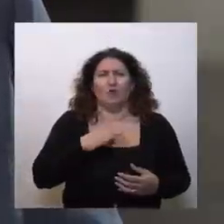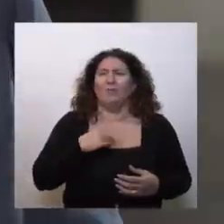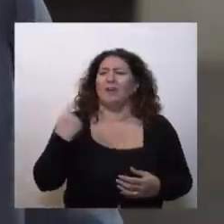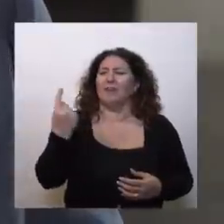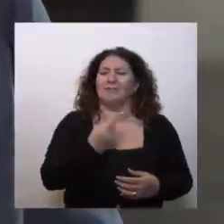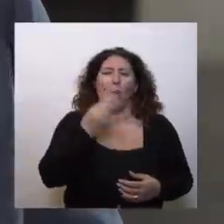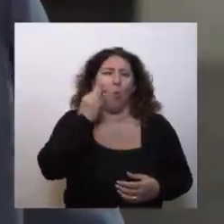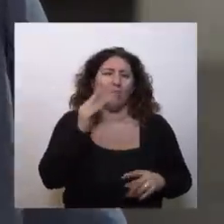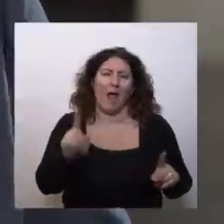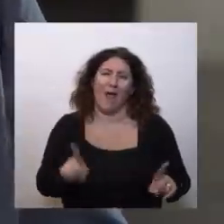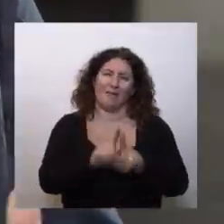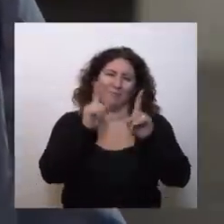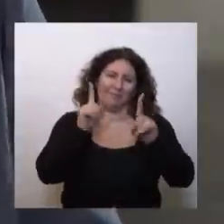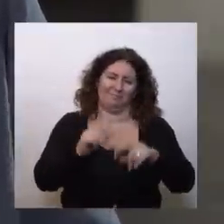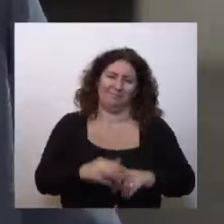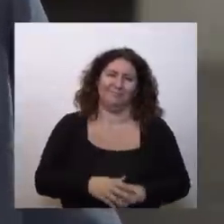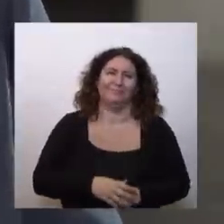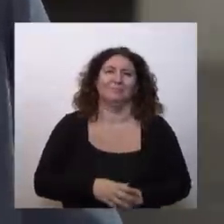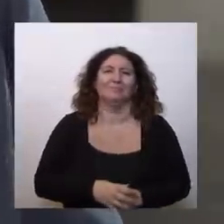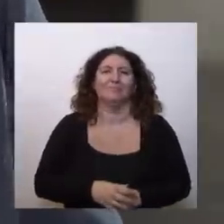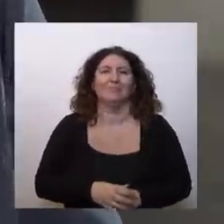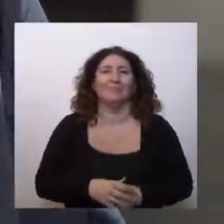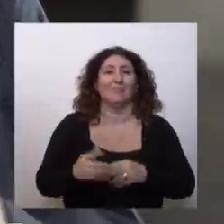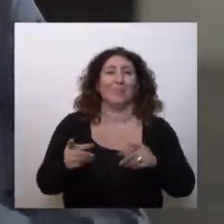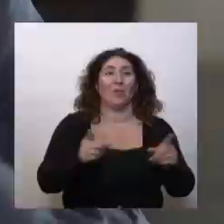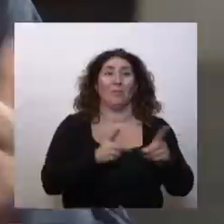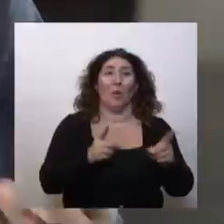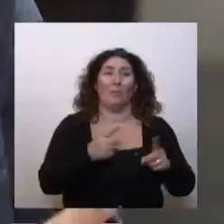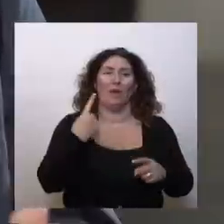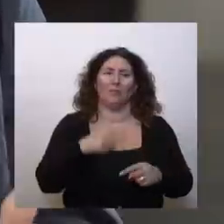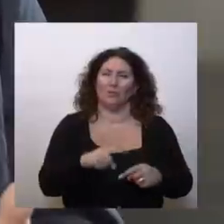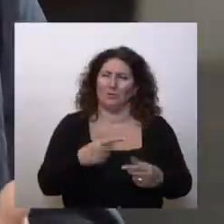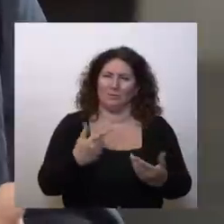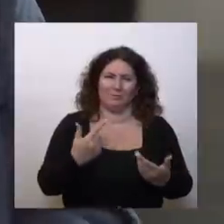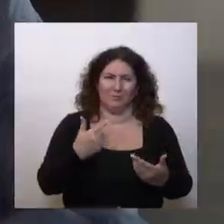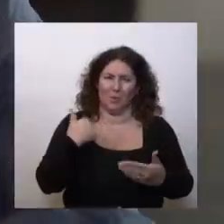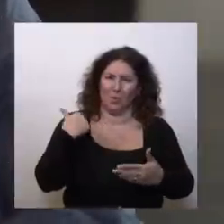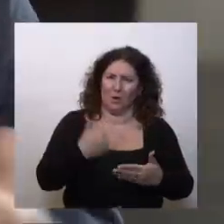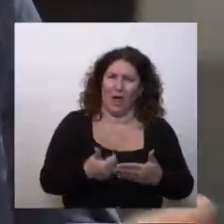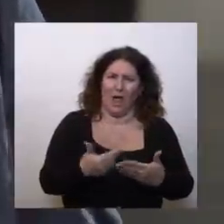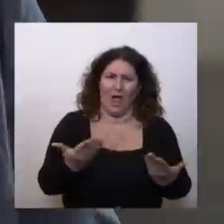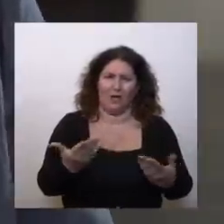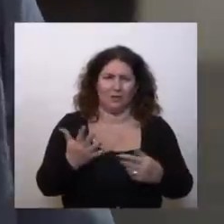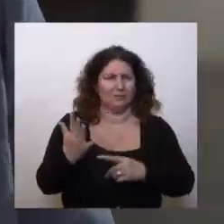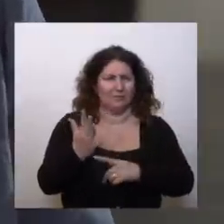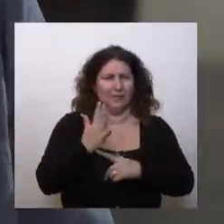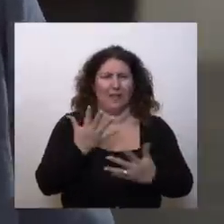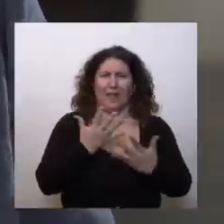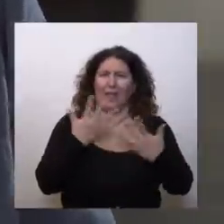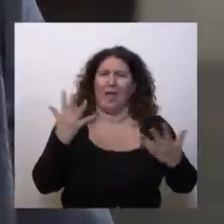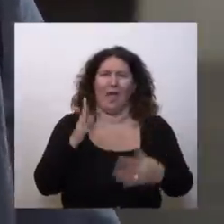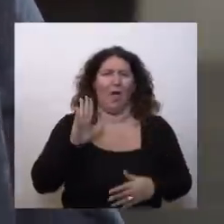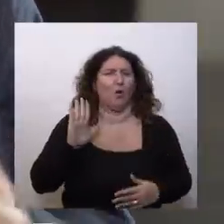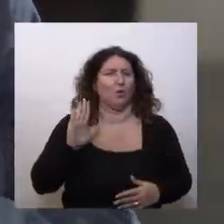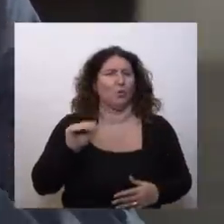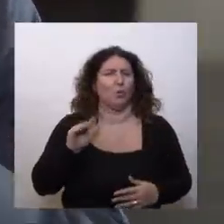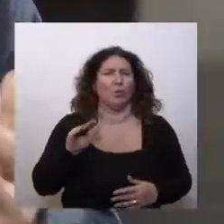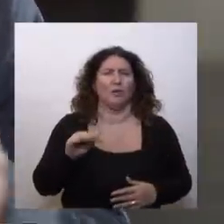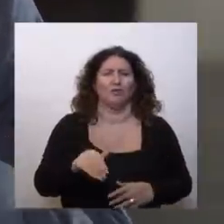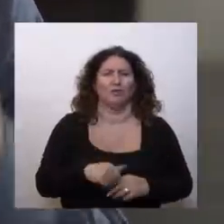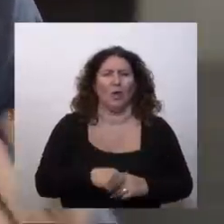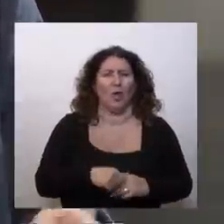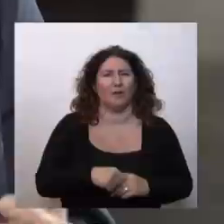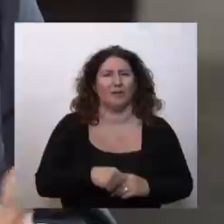umana. Il momento drammatico che da più di un anno stiamo vivendo ce lo dimostra ogni giorno.